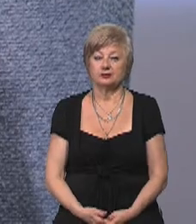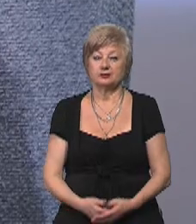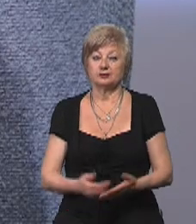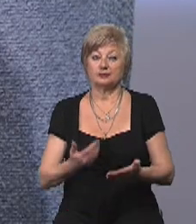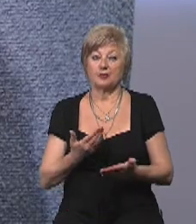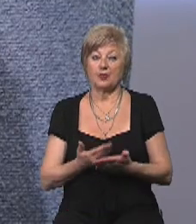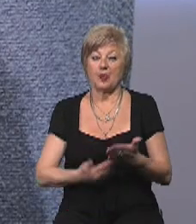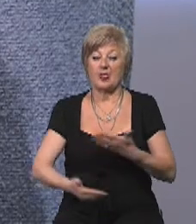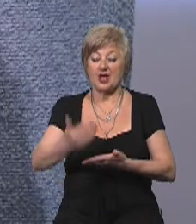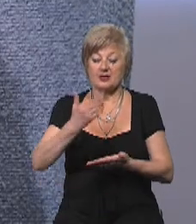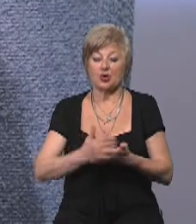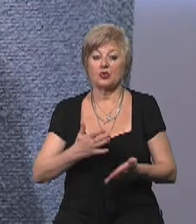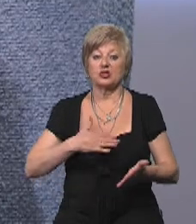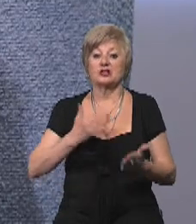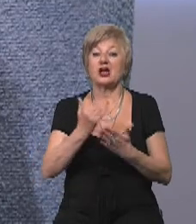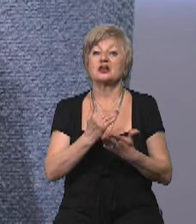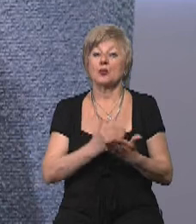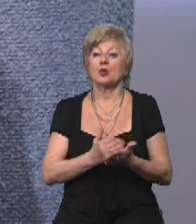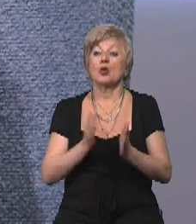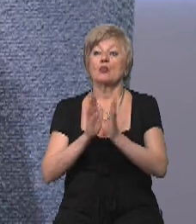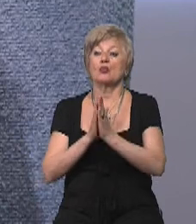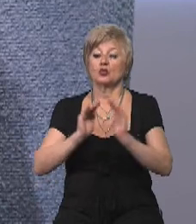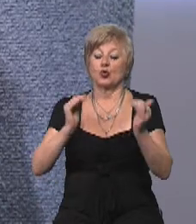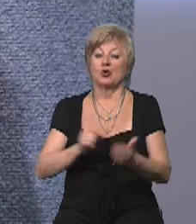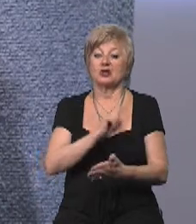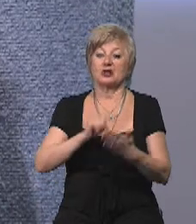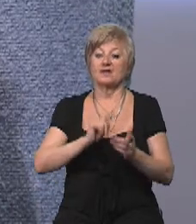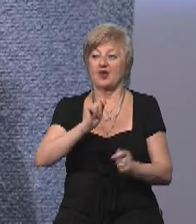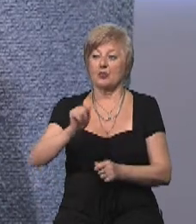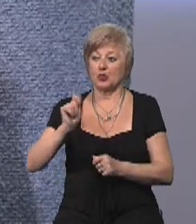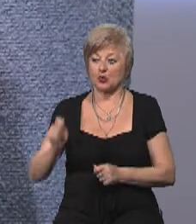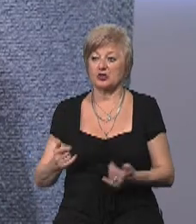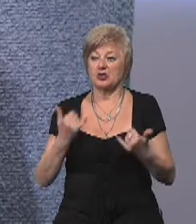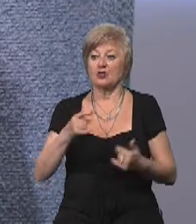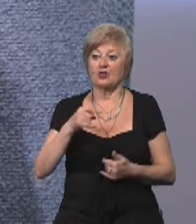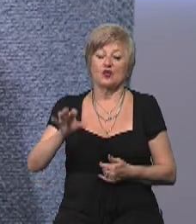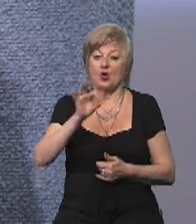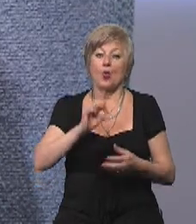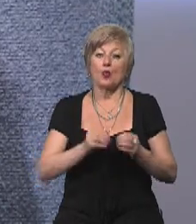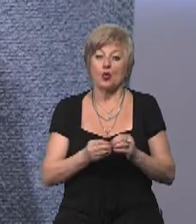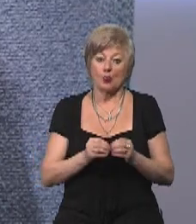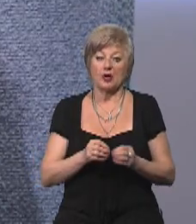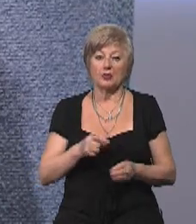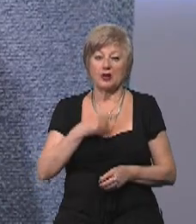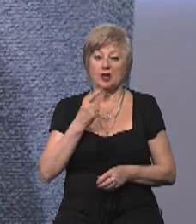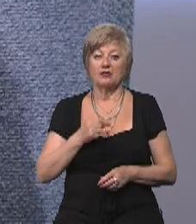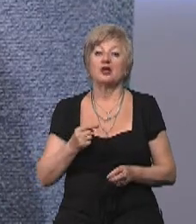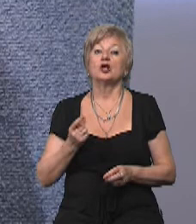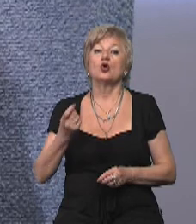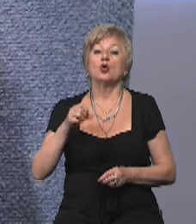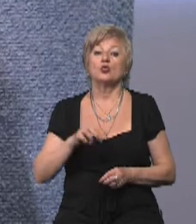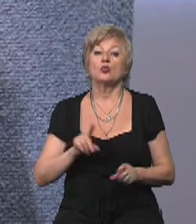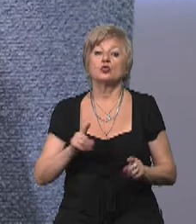Вже на завершення нашої програми до вас таке коротеньке питання. От ми говорили сьогодні про проблему, і ми говорили про те,